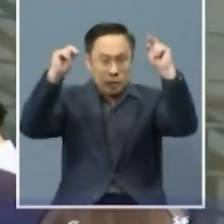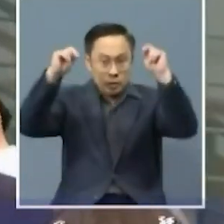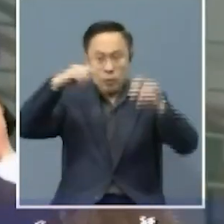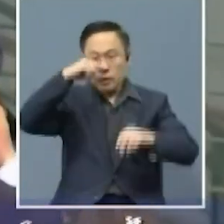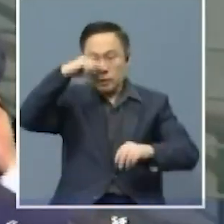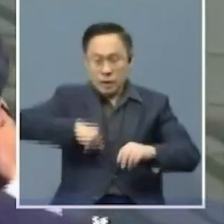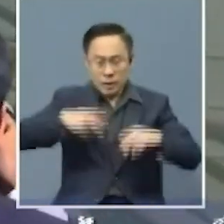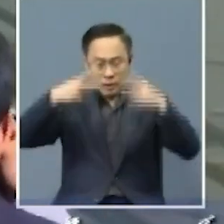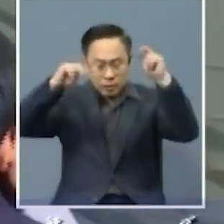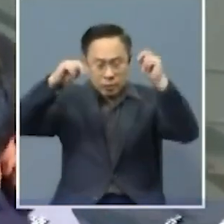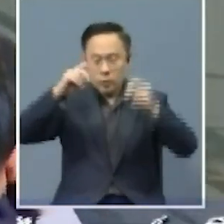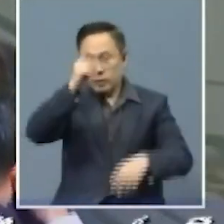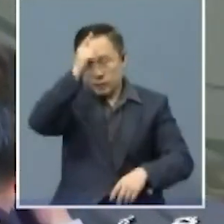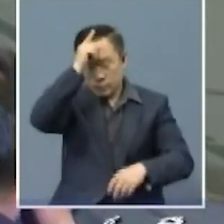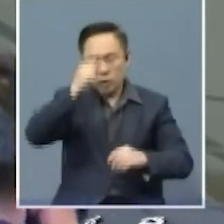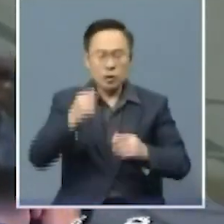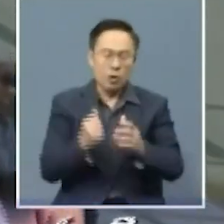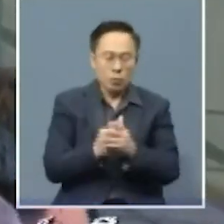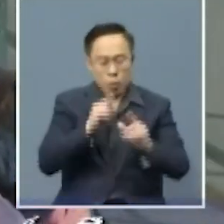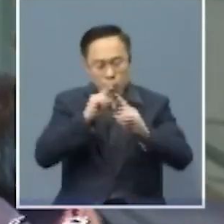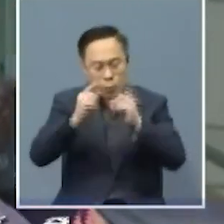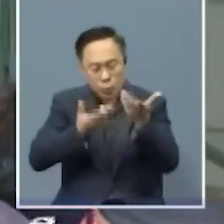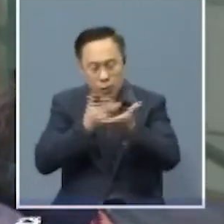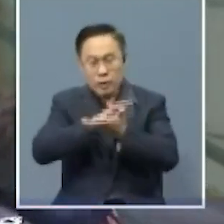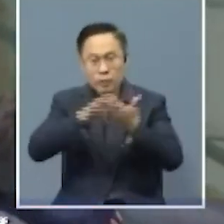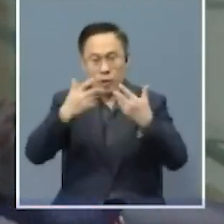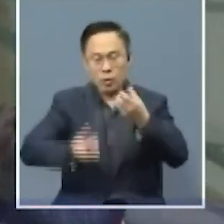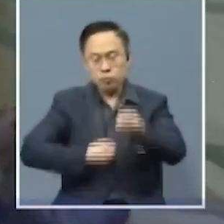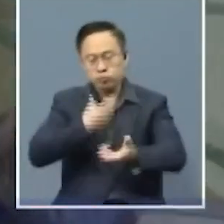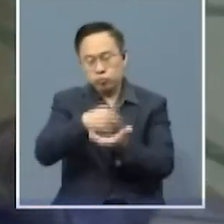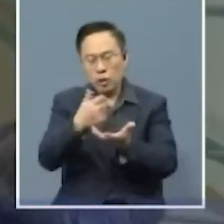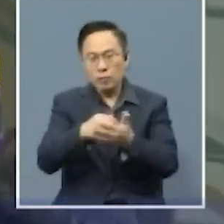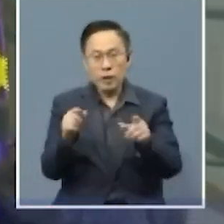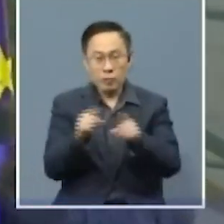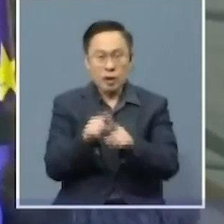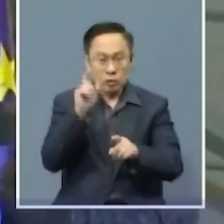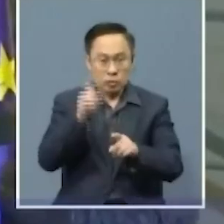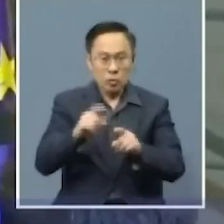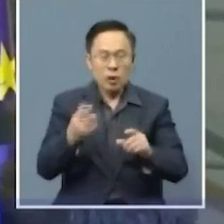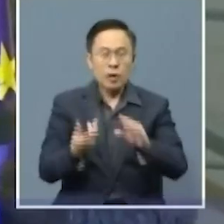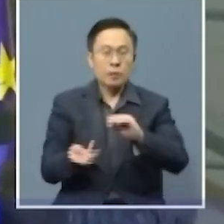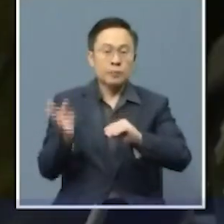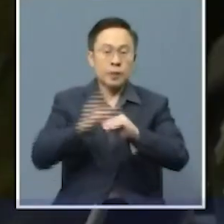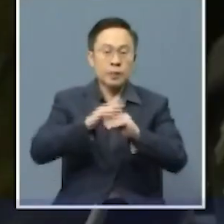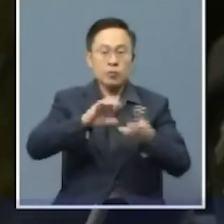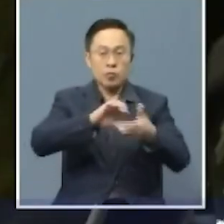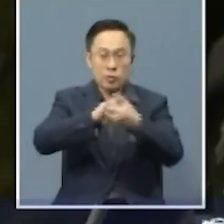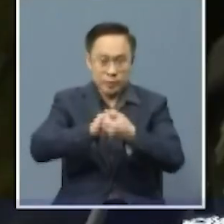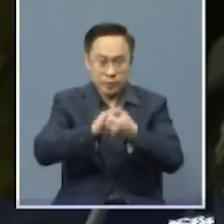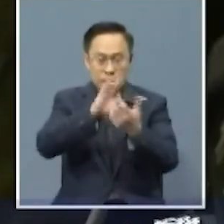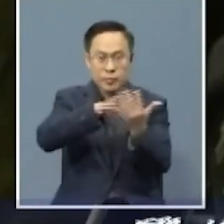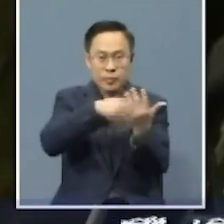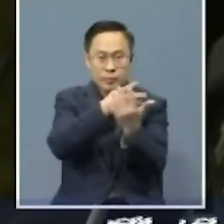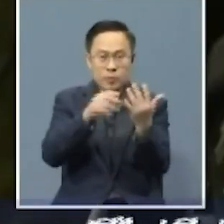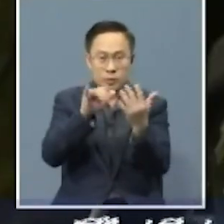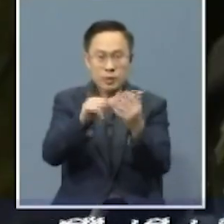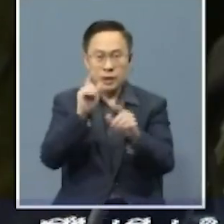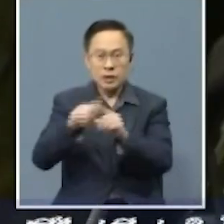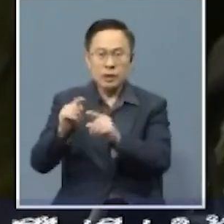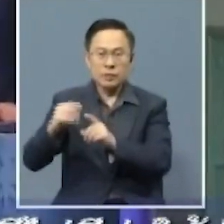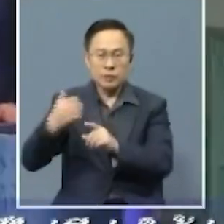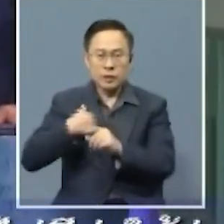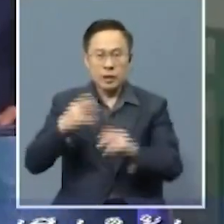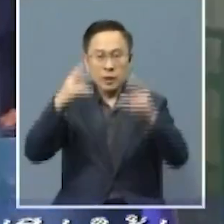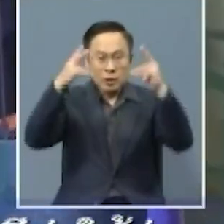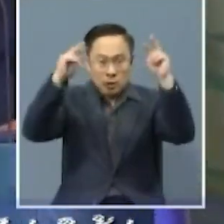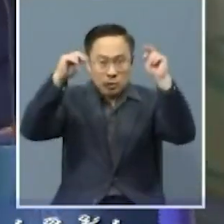นีแถลงข่าวร่วมกันโดยเห็นพ้องยกระดับความสัมพันธ์สู่การเป็นหุ้นส่วนทางยุทธศาสตร์ทั้งนี้นายกรัฐ